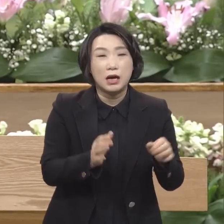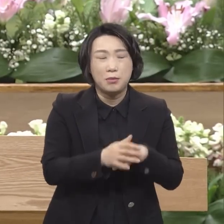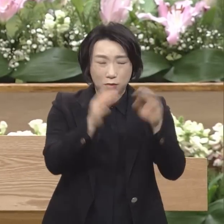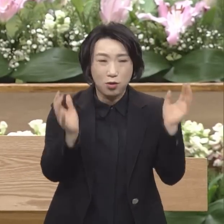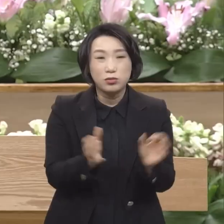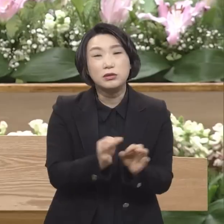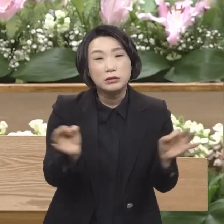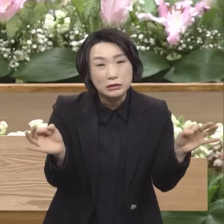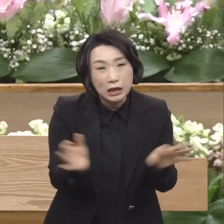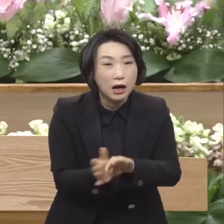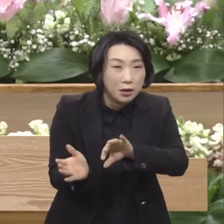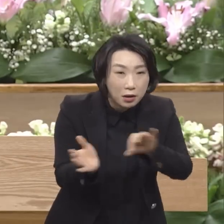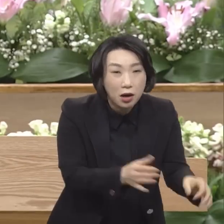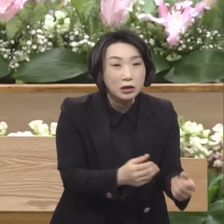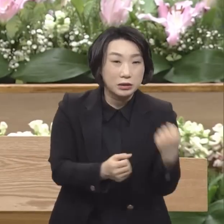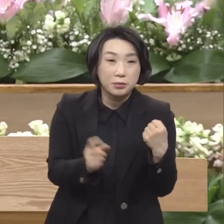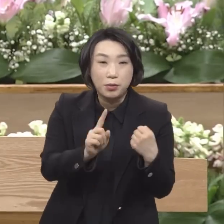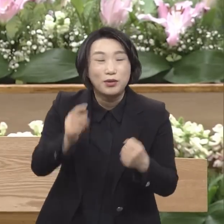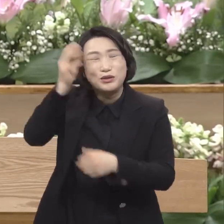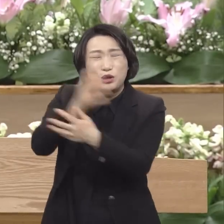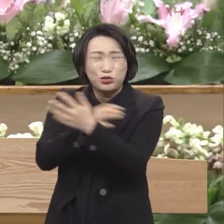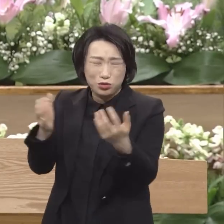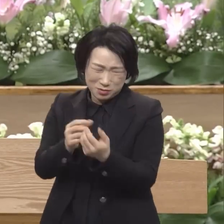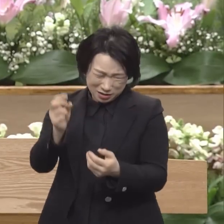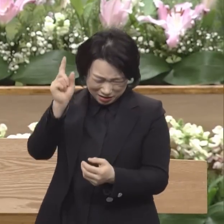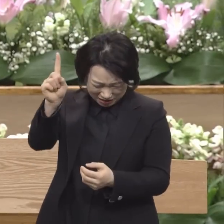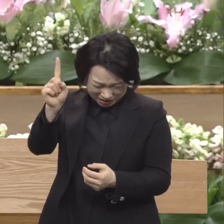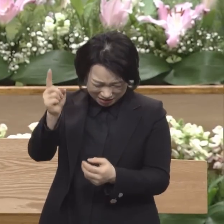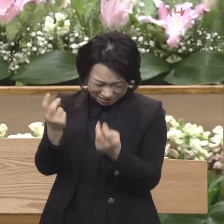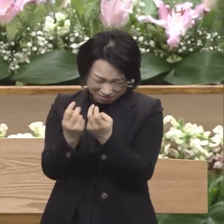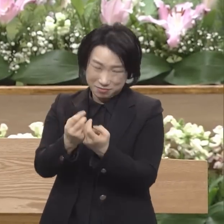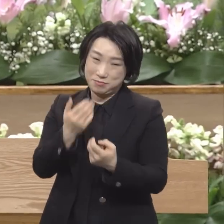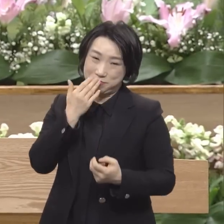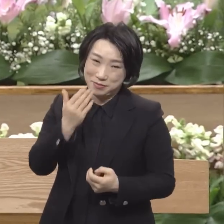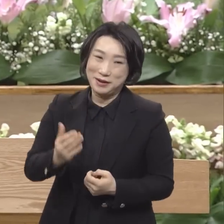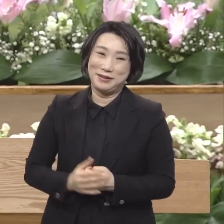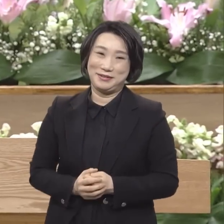능력은 성령 충만밖에 없다.